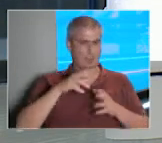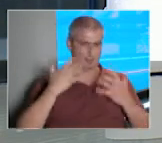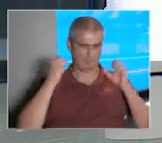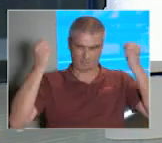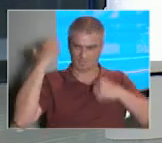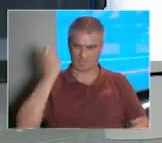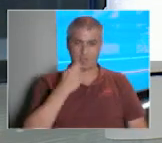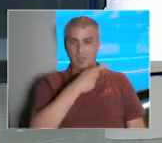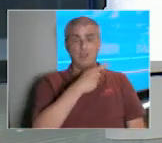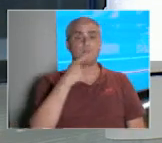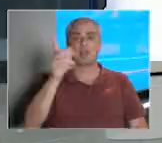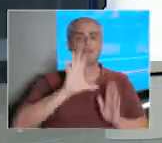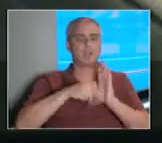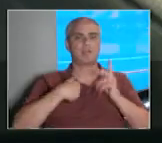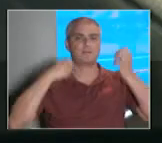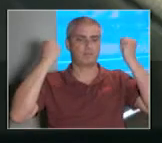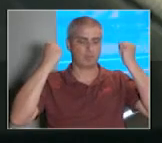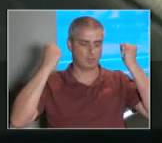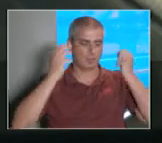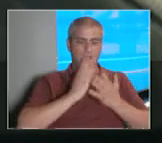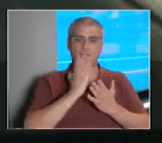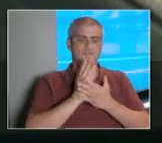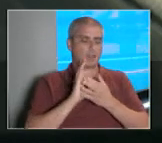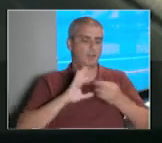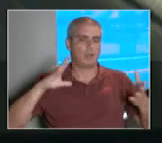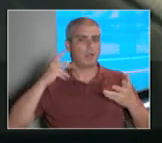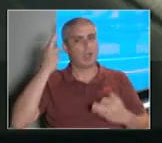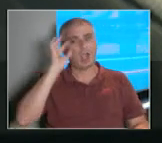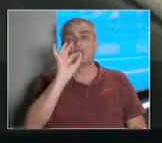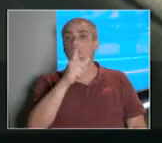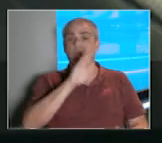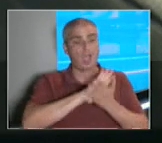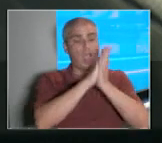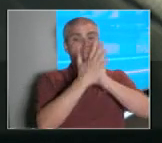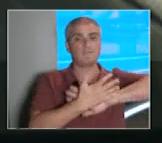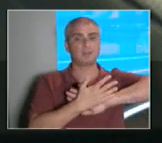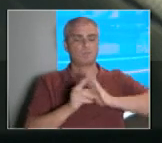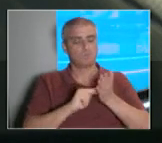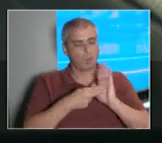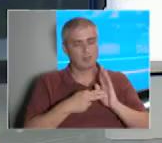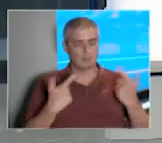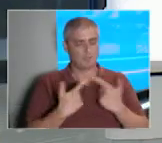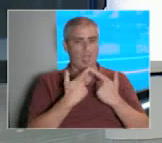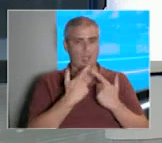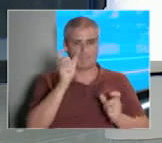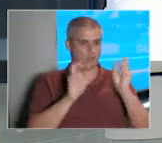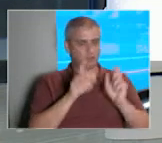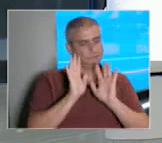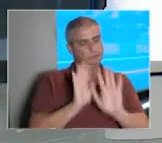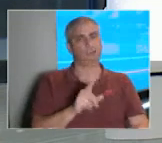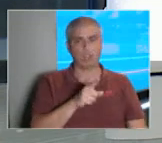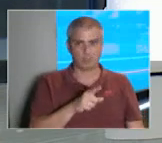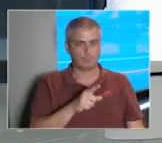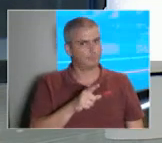אומר, אתם גנבתם לנו את ההפגנה, הוצאתם אותה מהקונספט והרעיון המקורי שלה, הפכתם אותה בציניות לפוליטית, למלחמה באדם שאתם שונאים